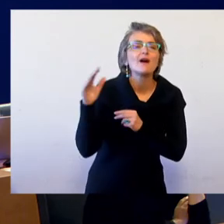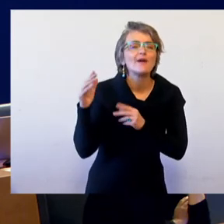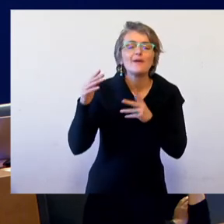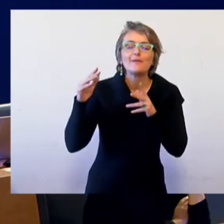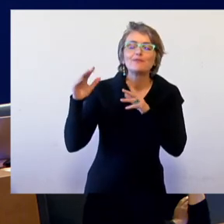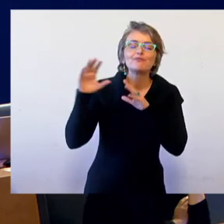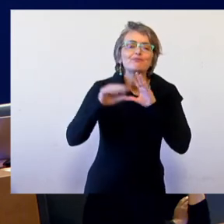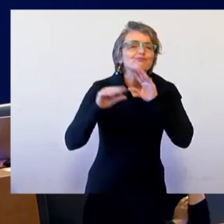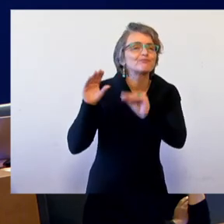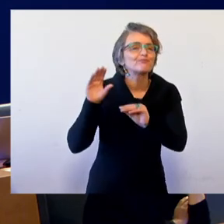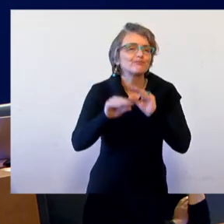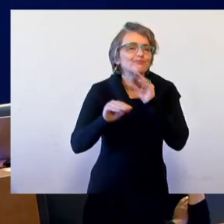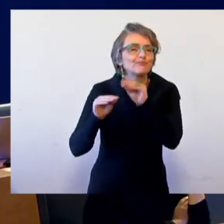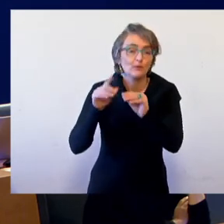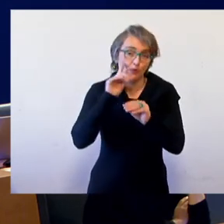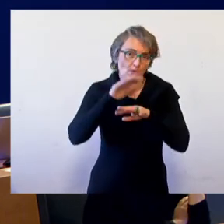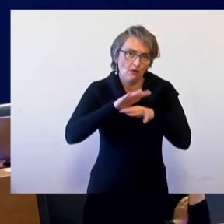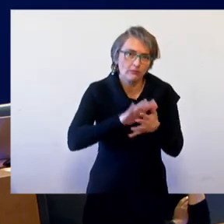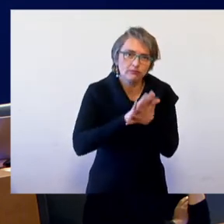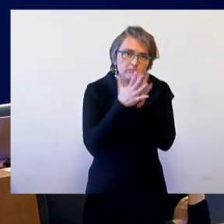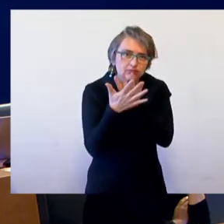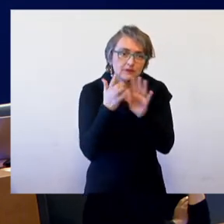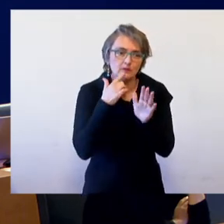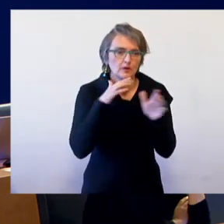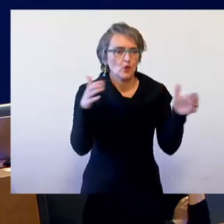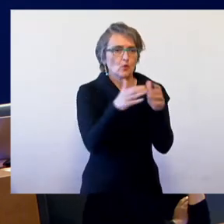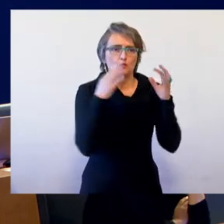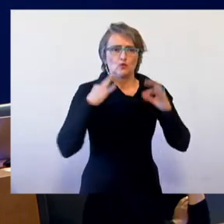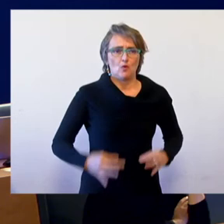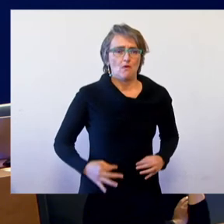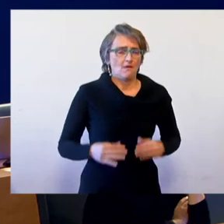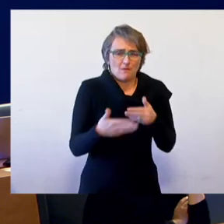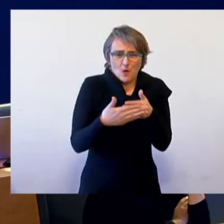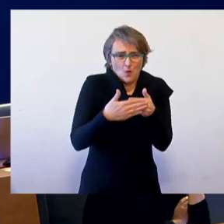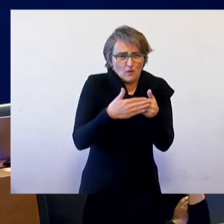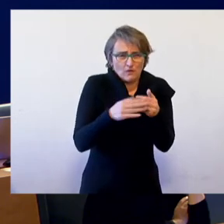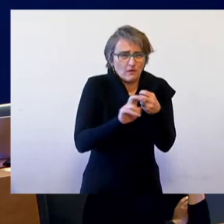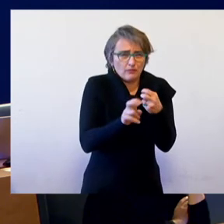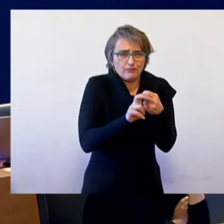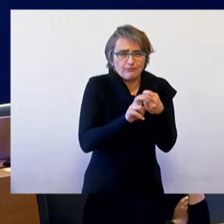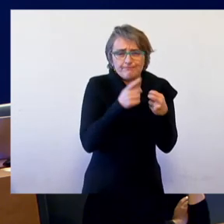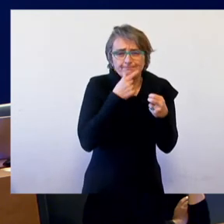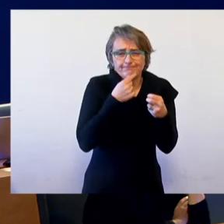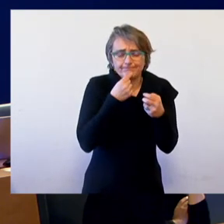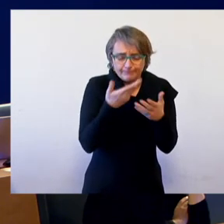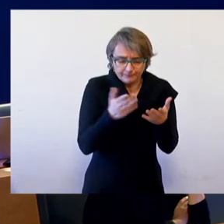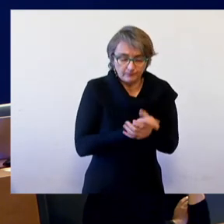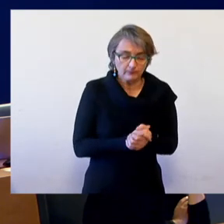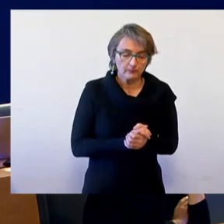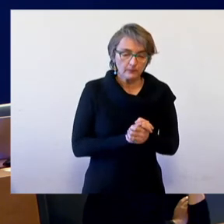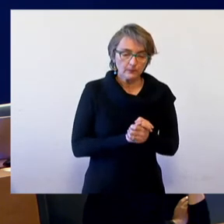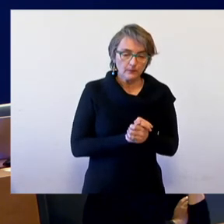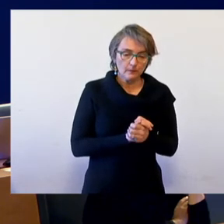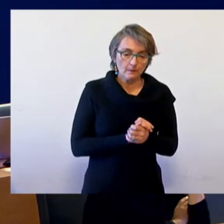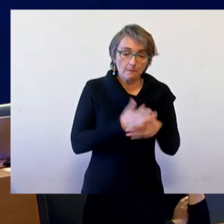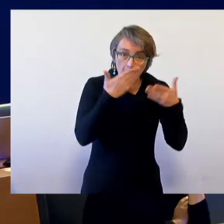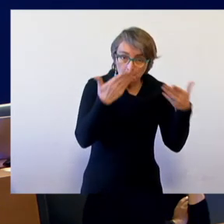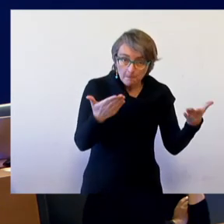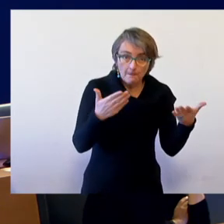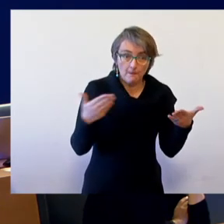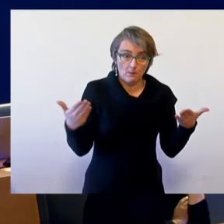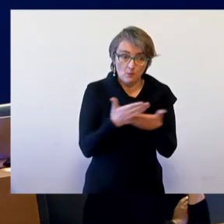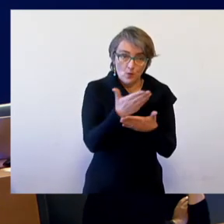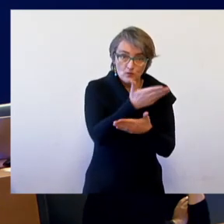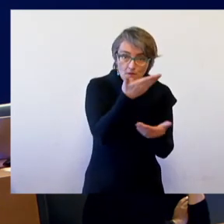en évolution, d'avoir un groupe scolaire de proximité. Le projet présenté